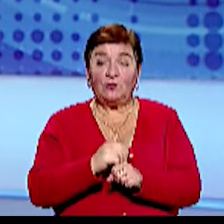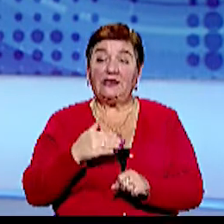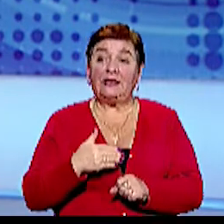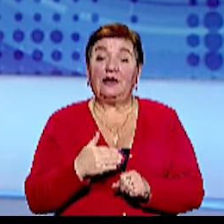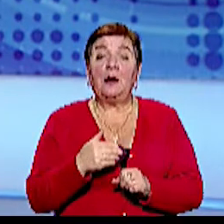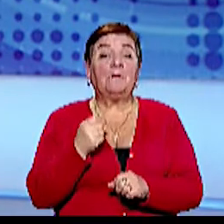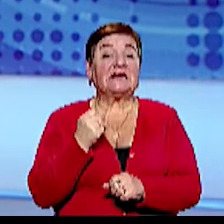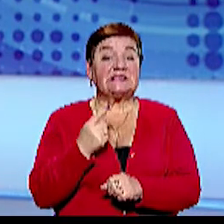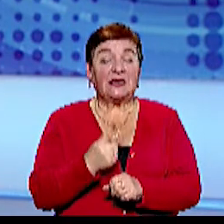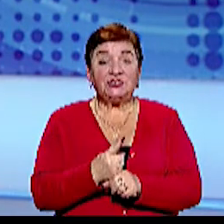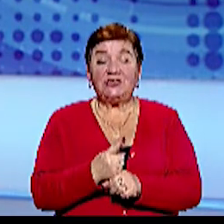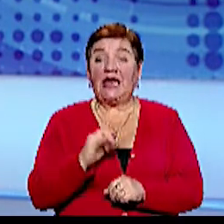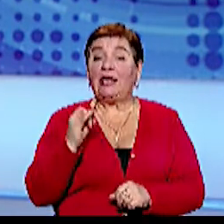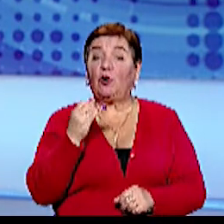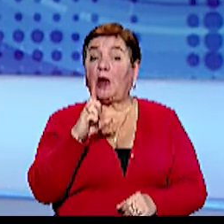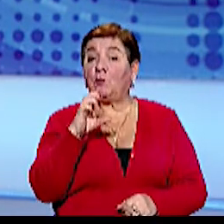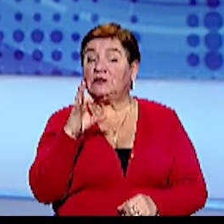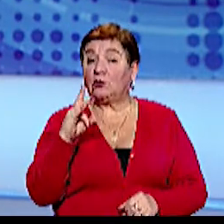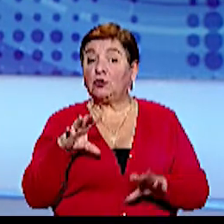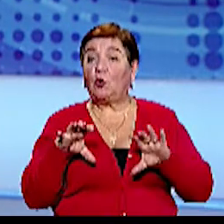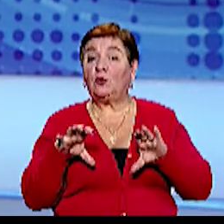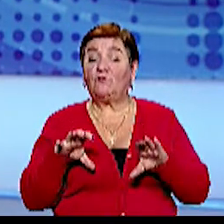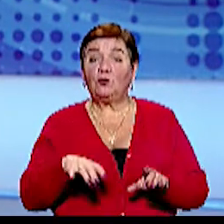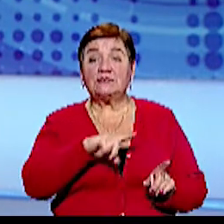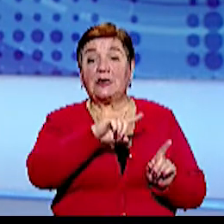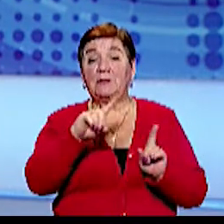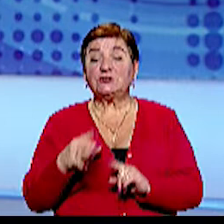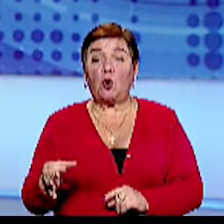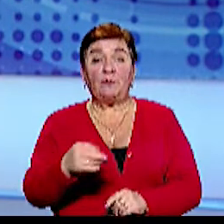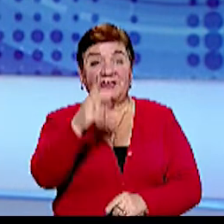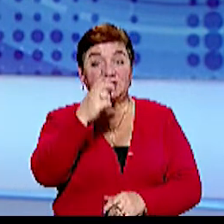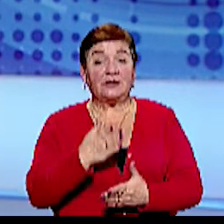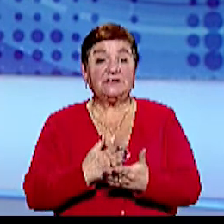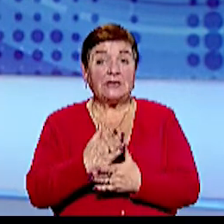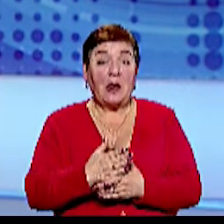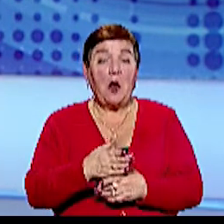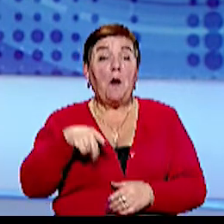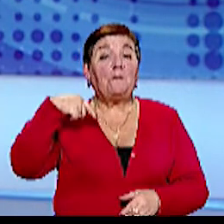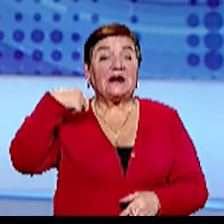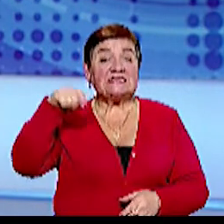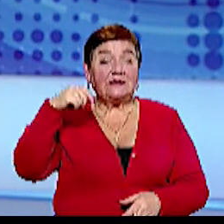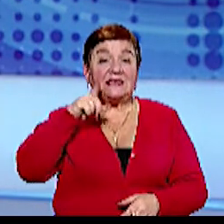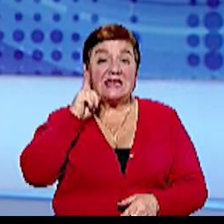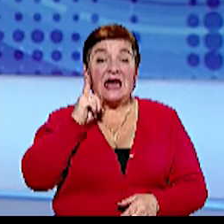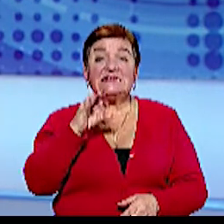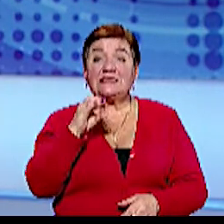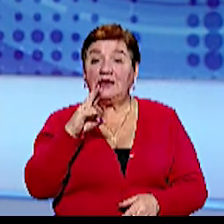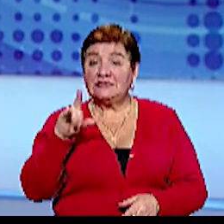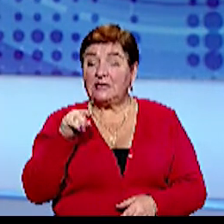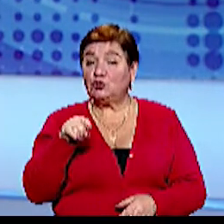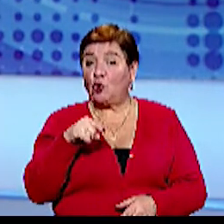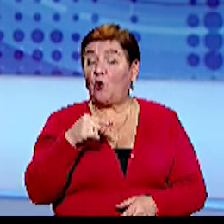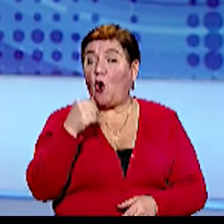про призначення Ігоря Бондаренка головою Закарпатської облдержадміністрації президент Зеленський підписав 5 липня цього